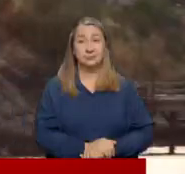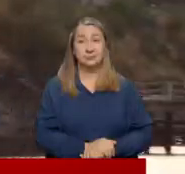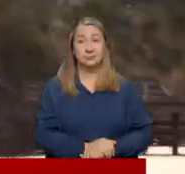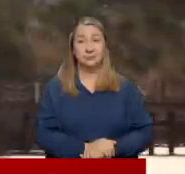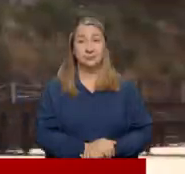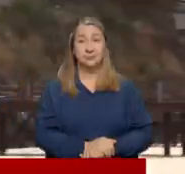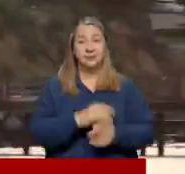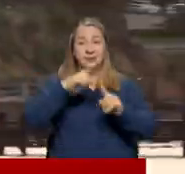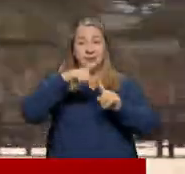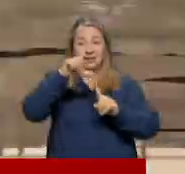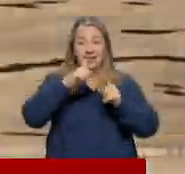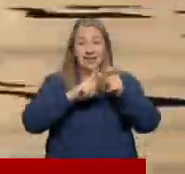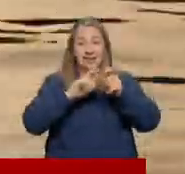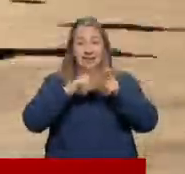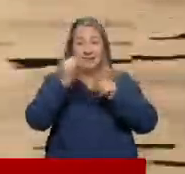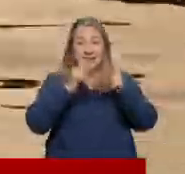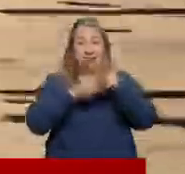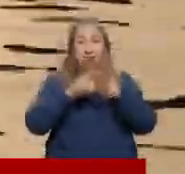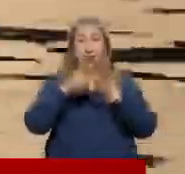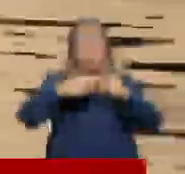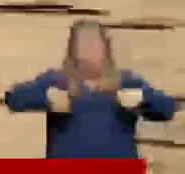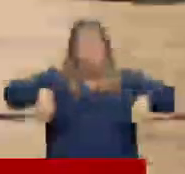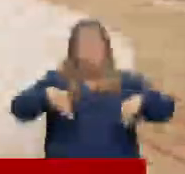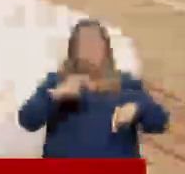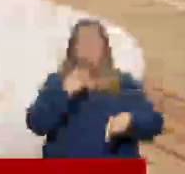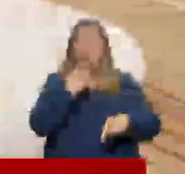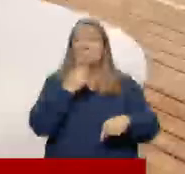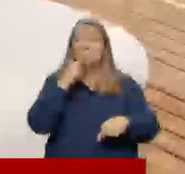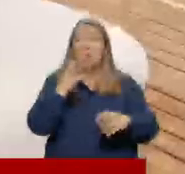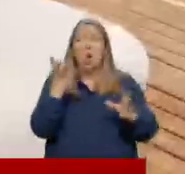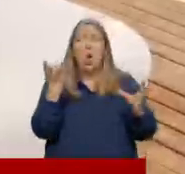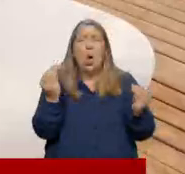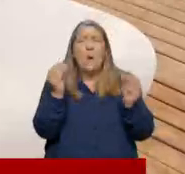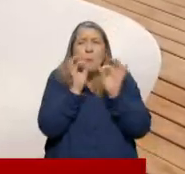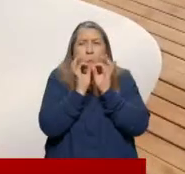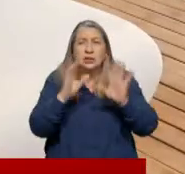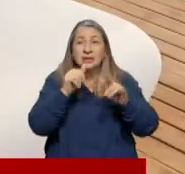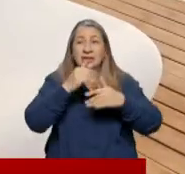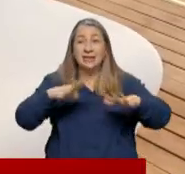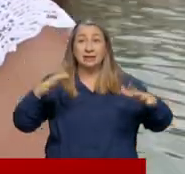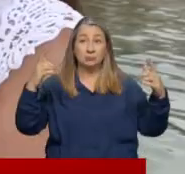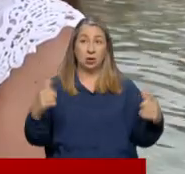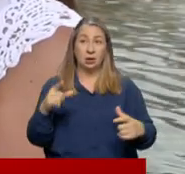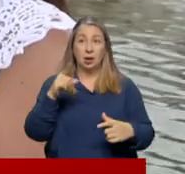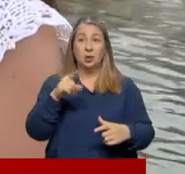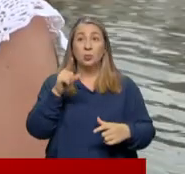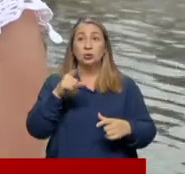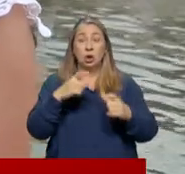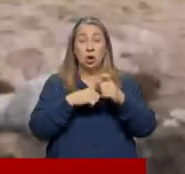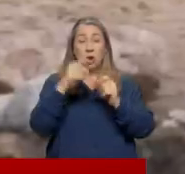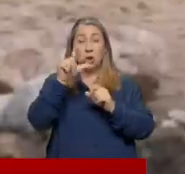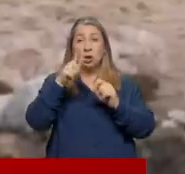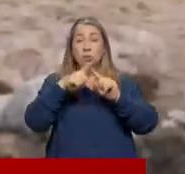bu tilkicik koyu Bodrum'un gerçekten çok çok olağanüstü deniz olan yerlerinden bir bölge Burası